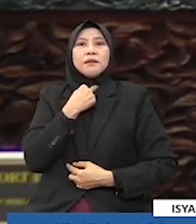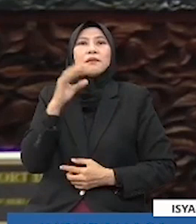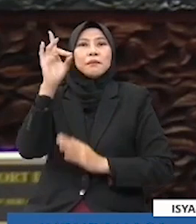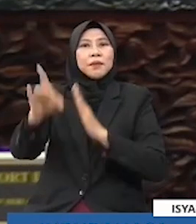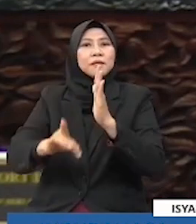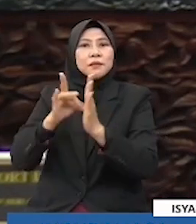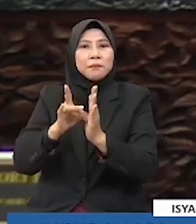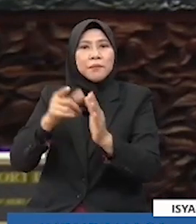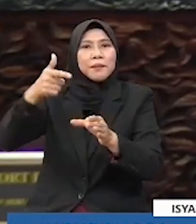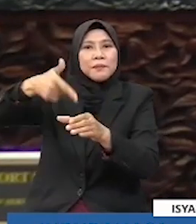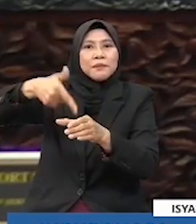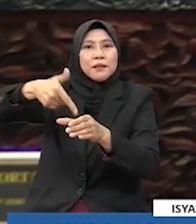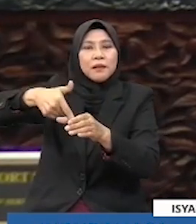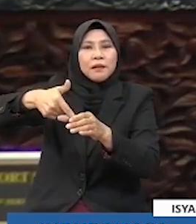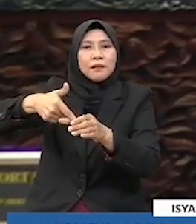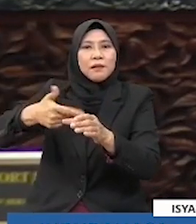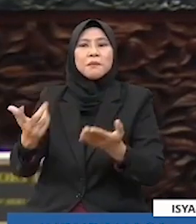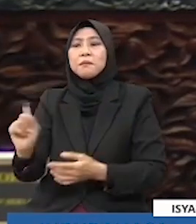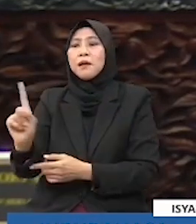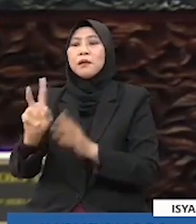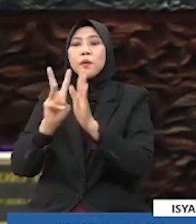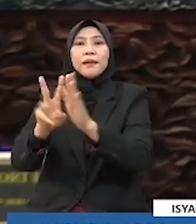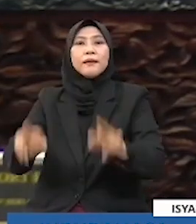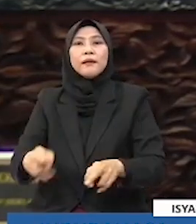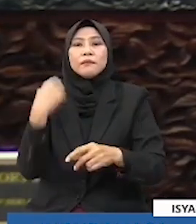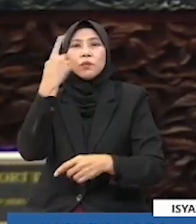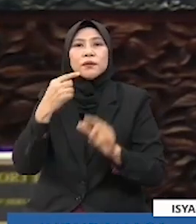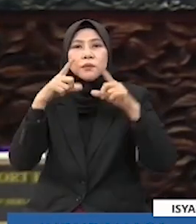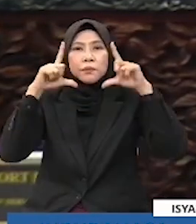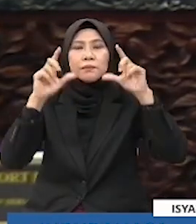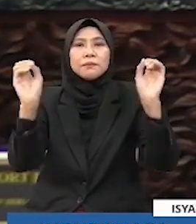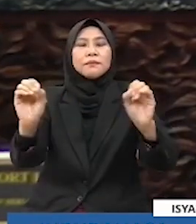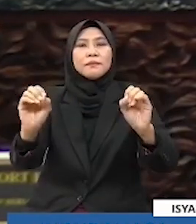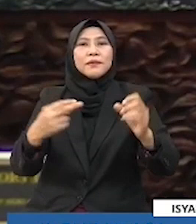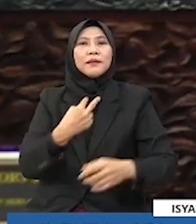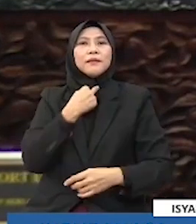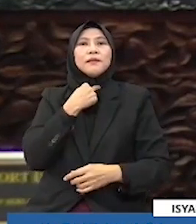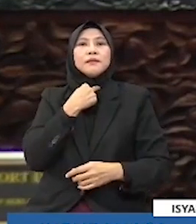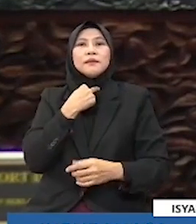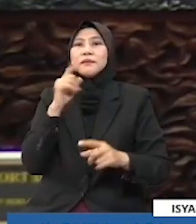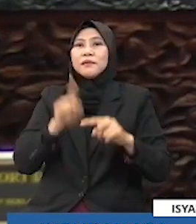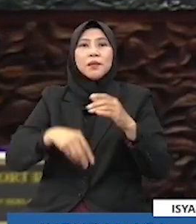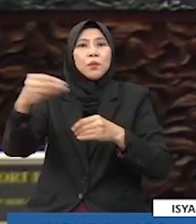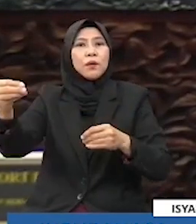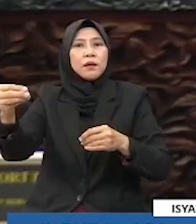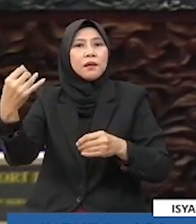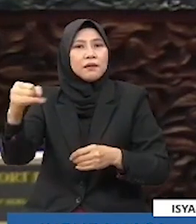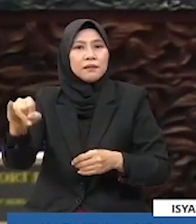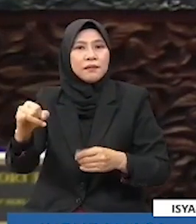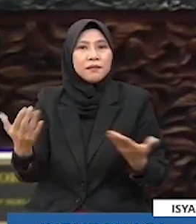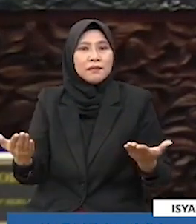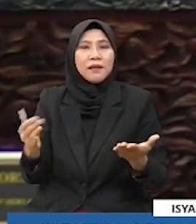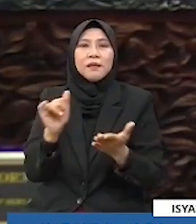di satu stesen minyak wangi kete mana wakil rakyat tak nampak mukanya nampak muka fastener tapi itu doa